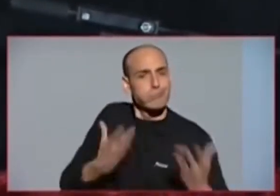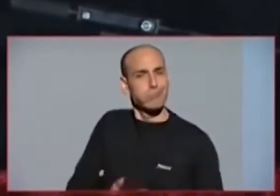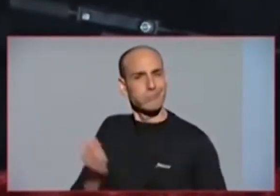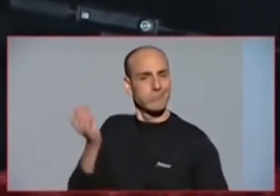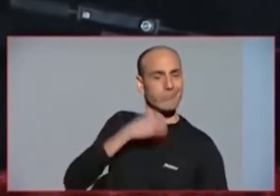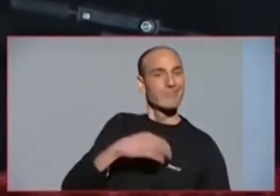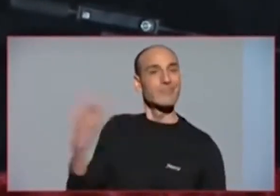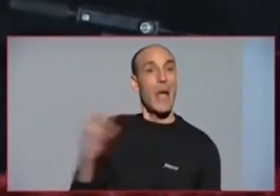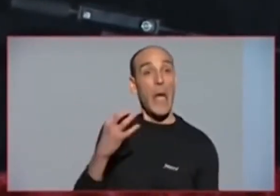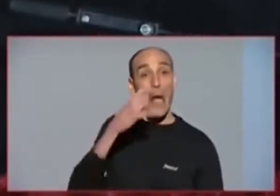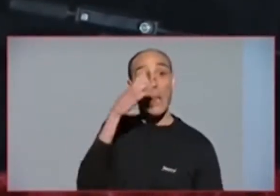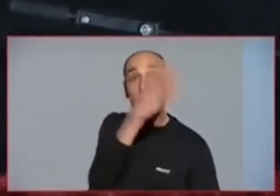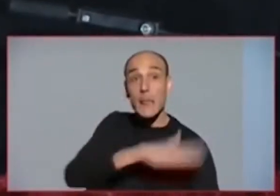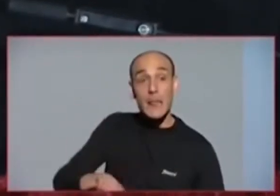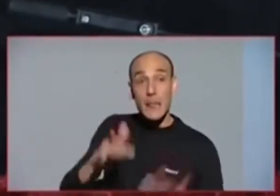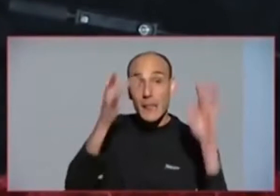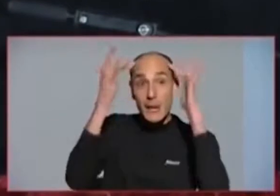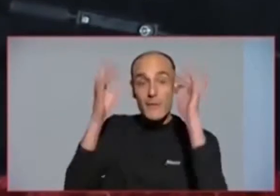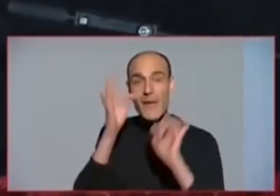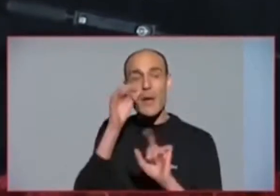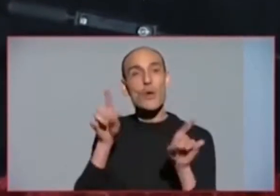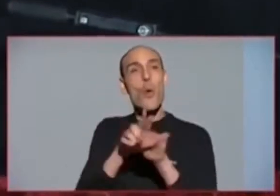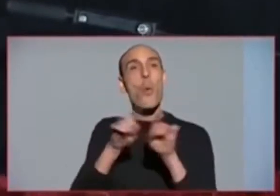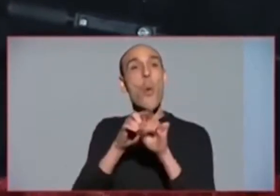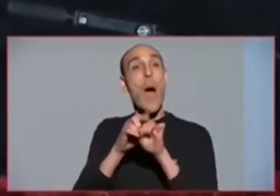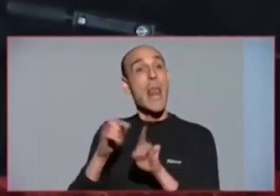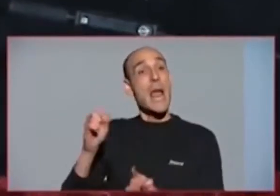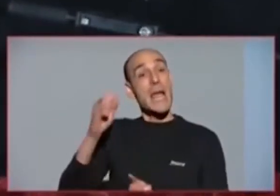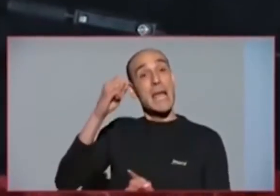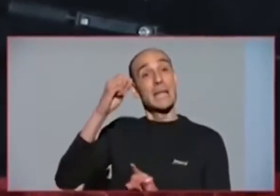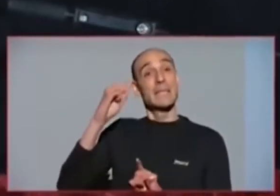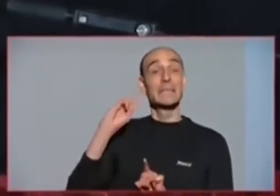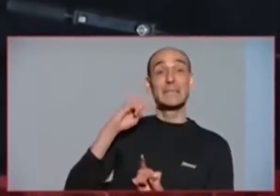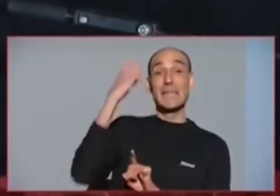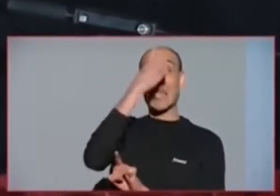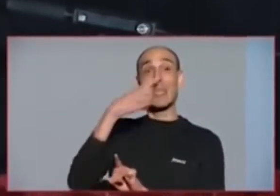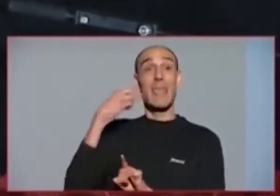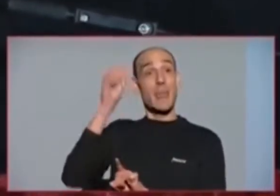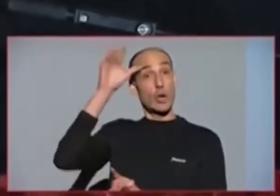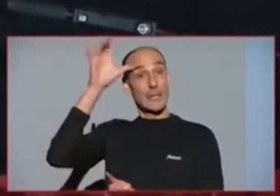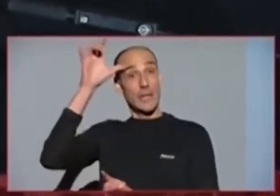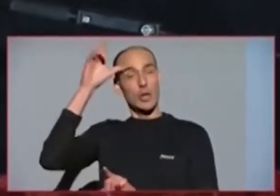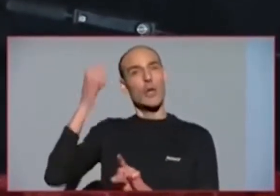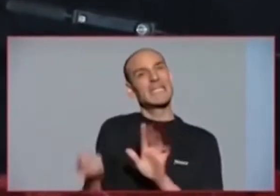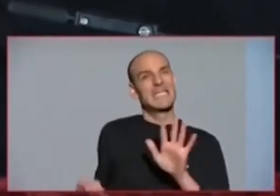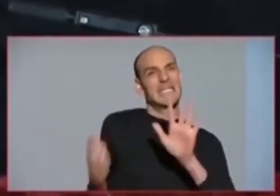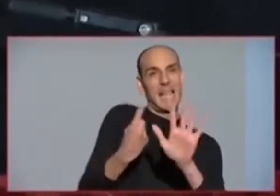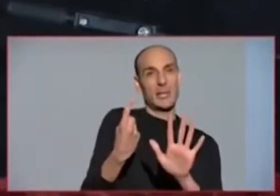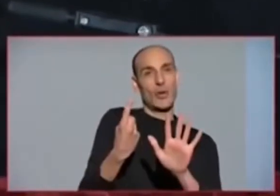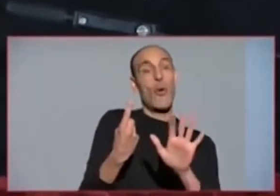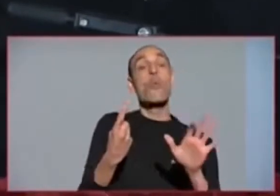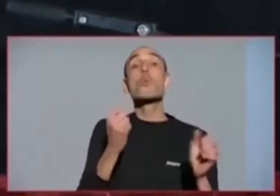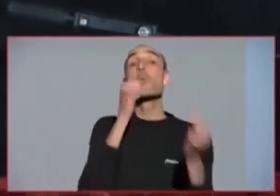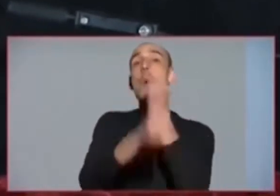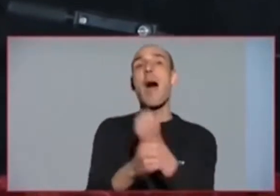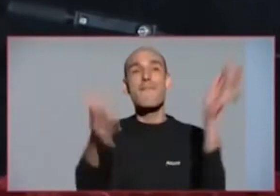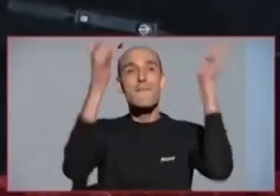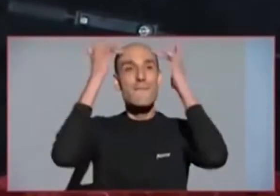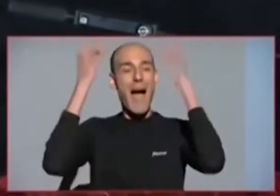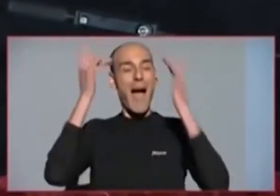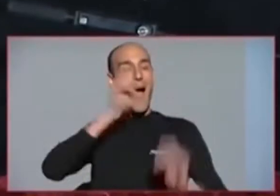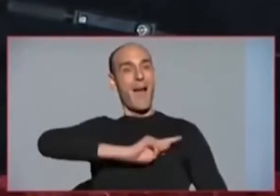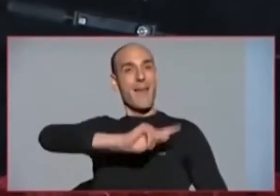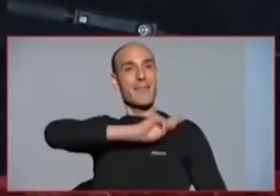tenim un sisè sentit. El sentit faller, que és el que alimenta la resta